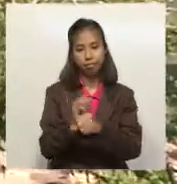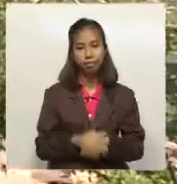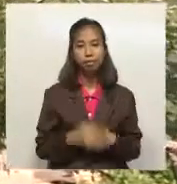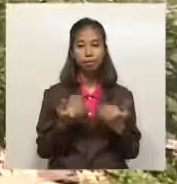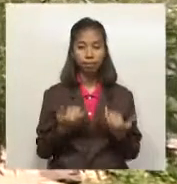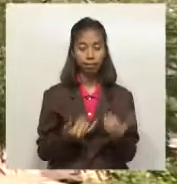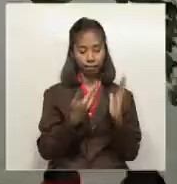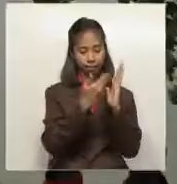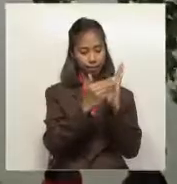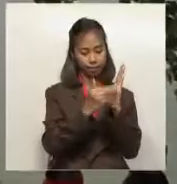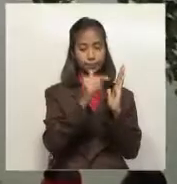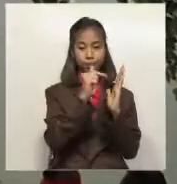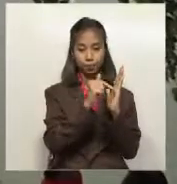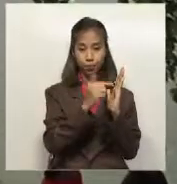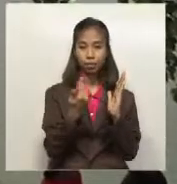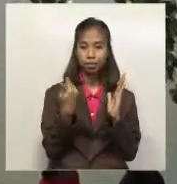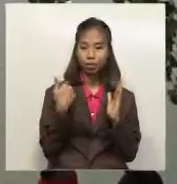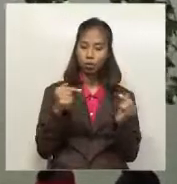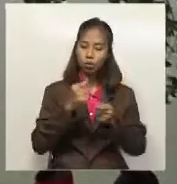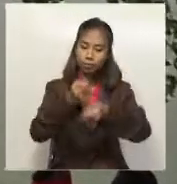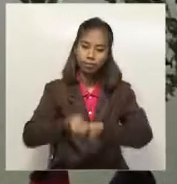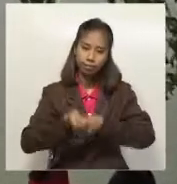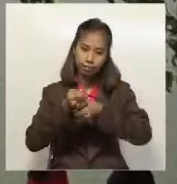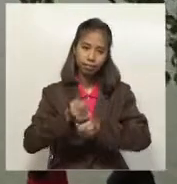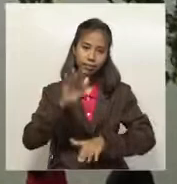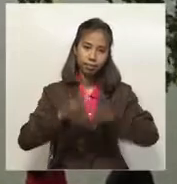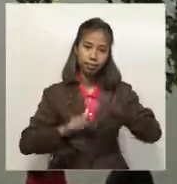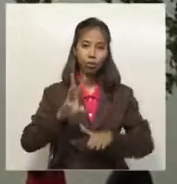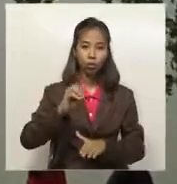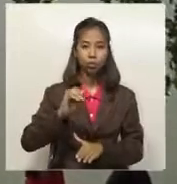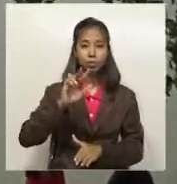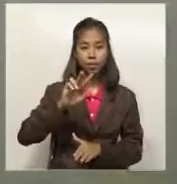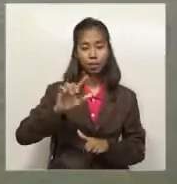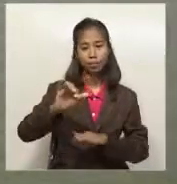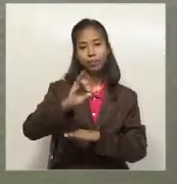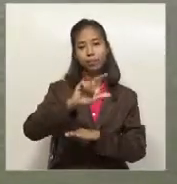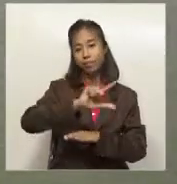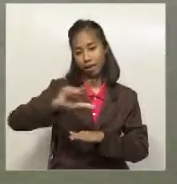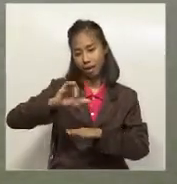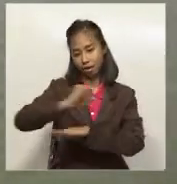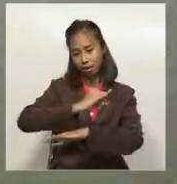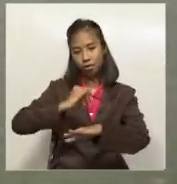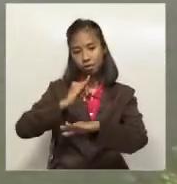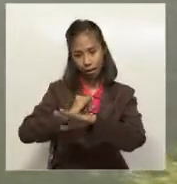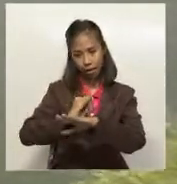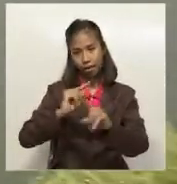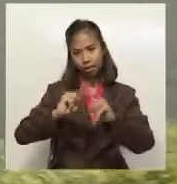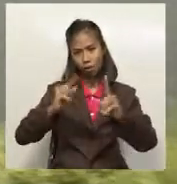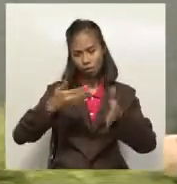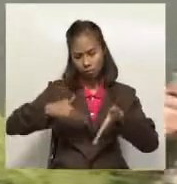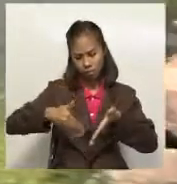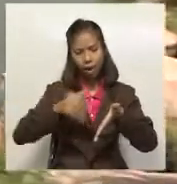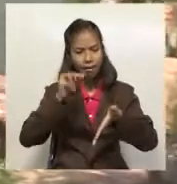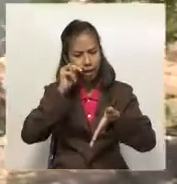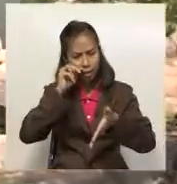สำหรับพื้นที่ภาคตะวันออกเฉียงเหนือมีพื้นที่ทำการเกษตรรวม63ล้านไร่นะคะแต่ว่ามีพื้นที่ชลประทานเพีย